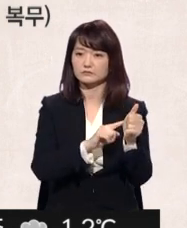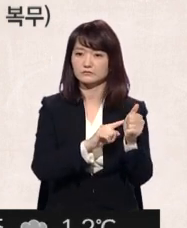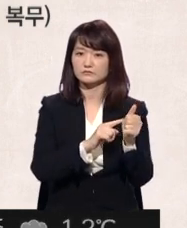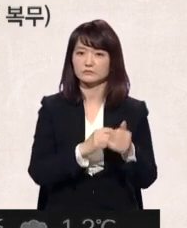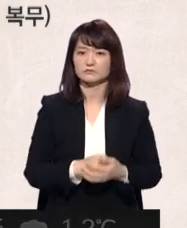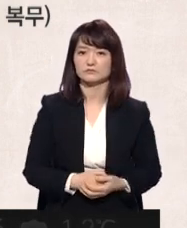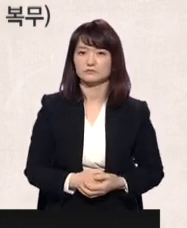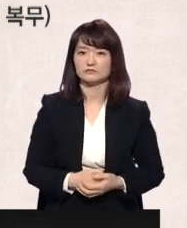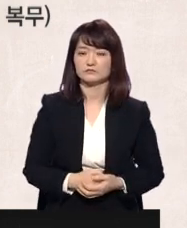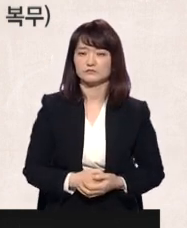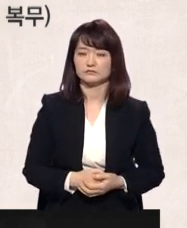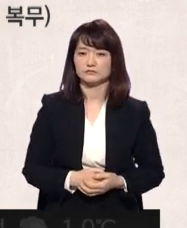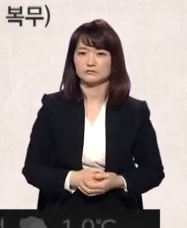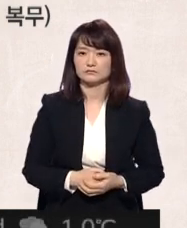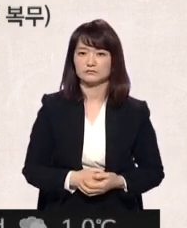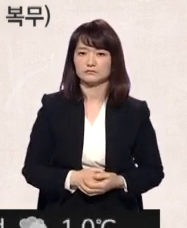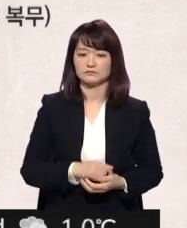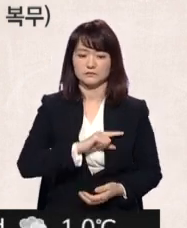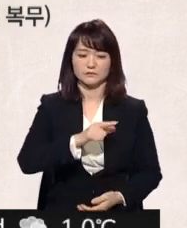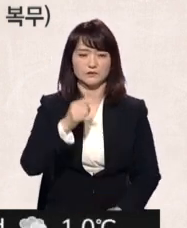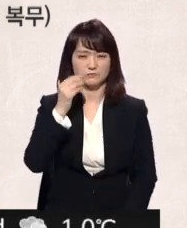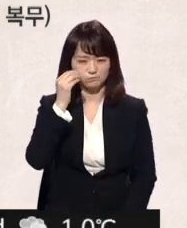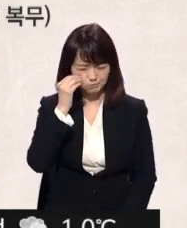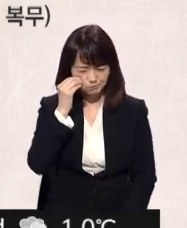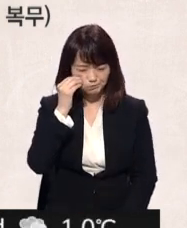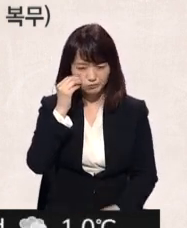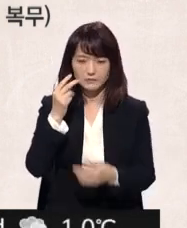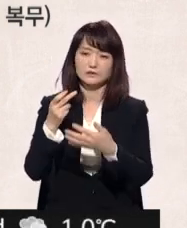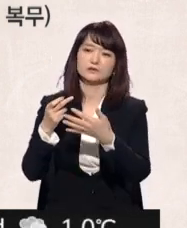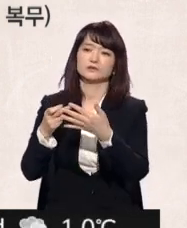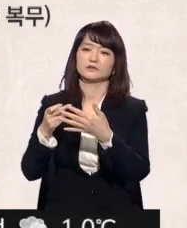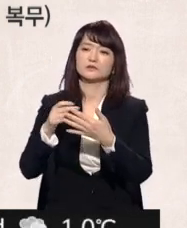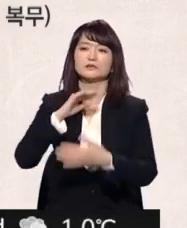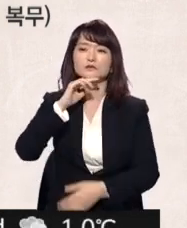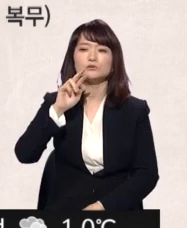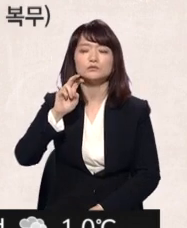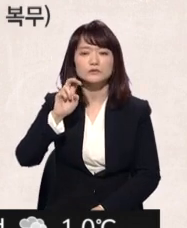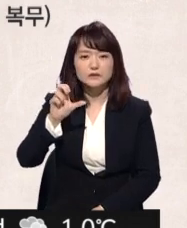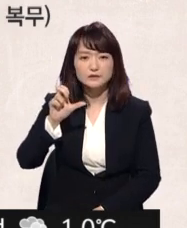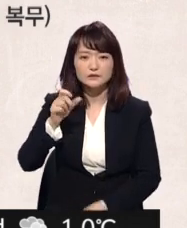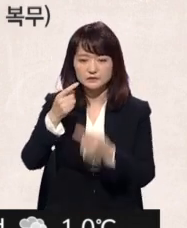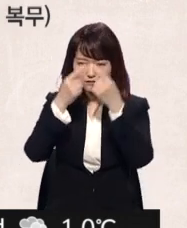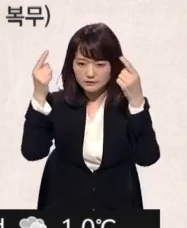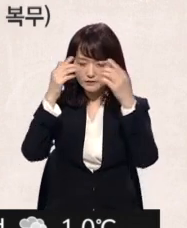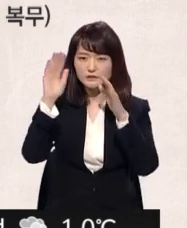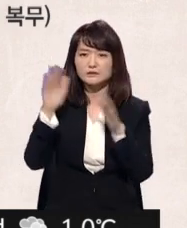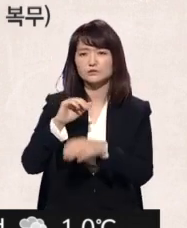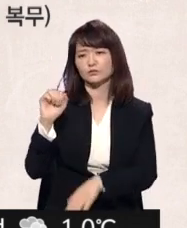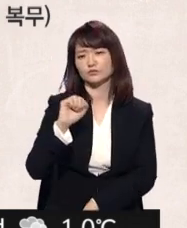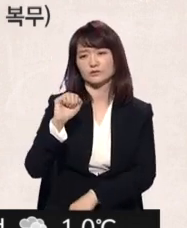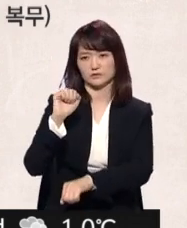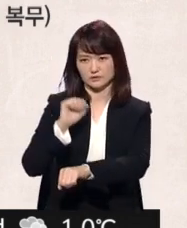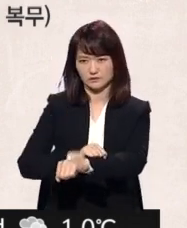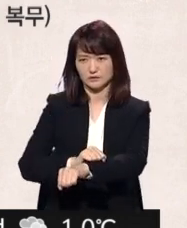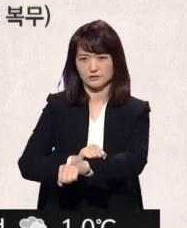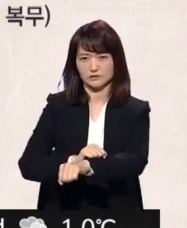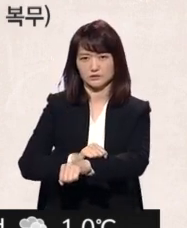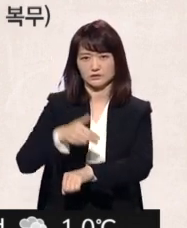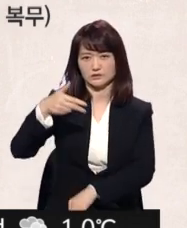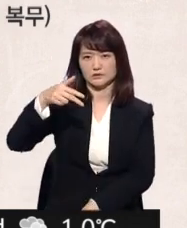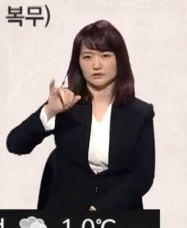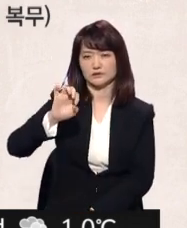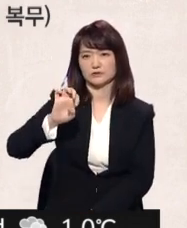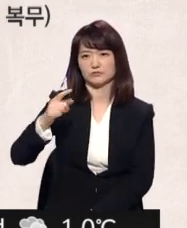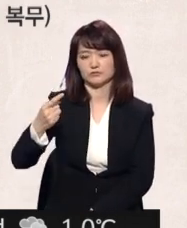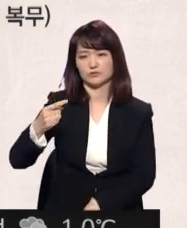사람은 장롱면허라에서 운전을 못 했다 그러고 둘째 아들은 25살 대학생인데 운전을 잘하는데 지프차를 하나 갖고 있답니다